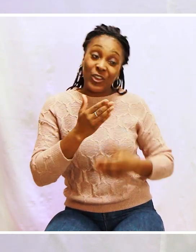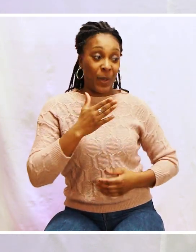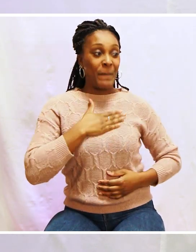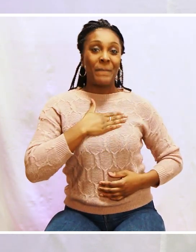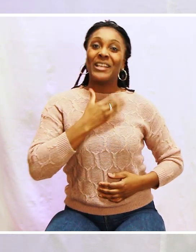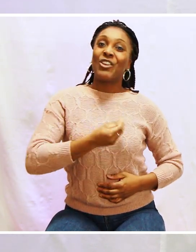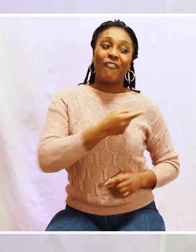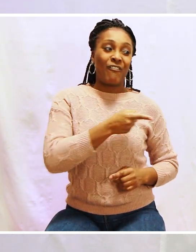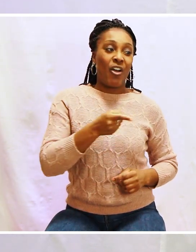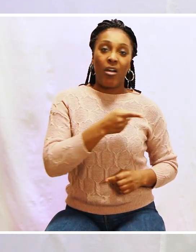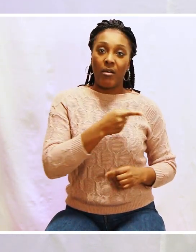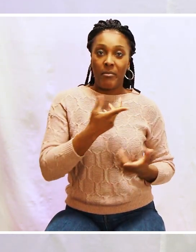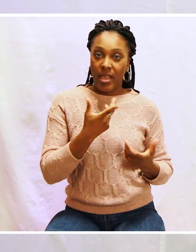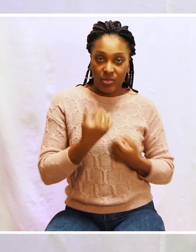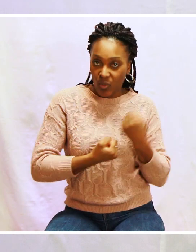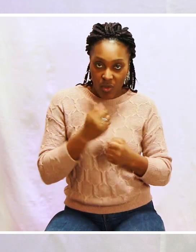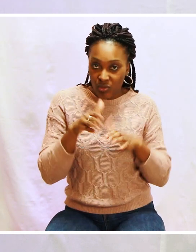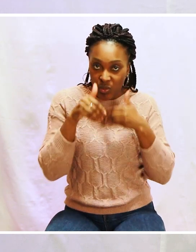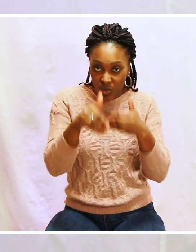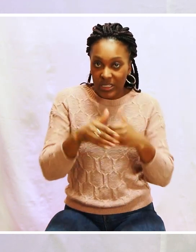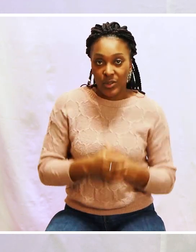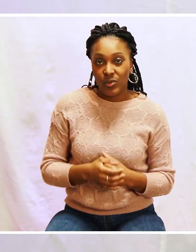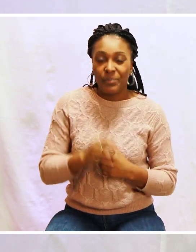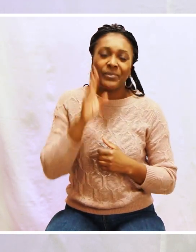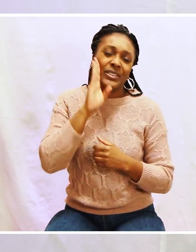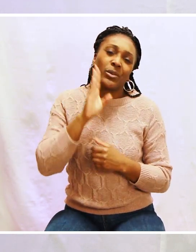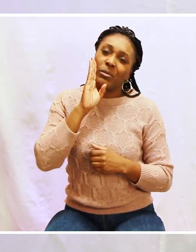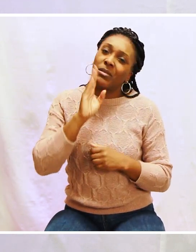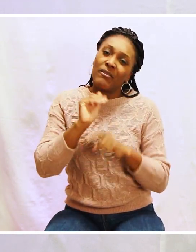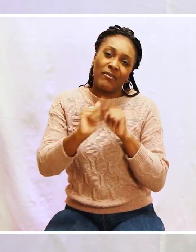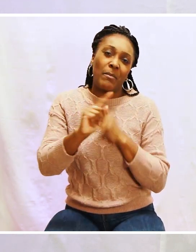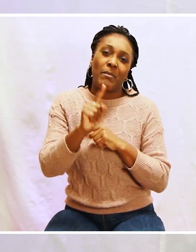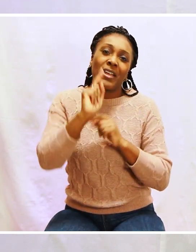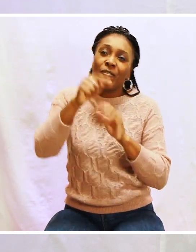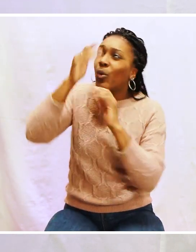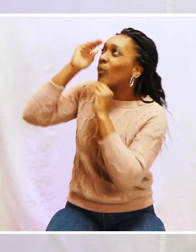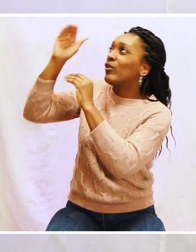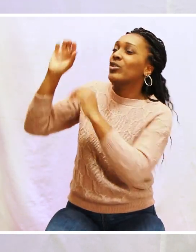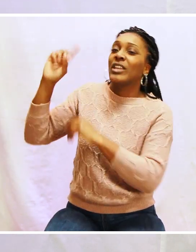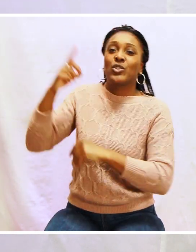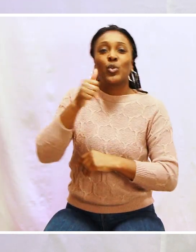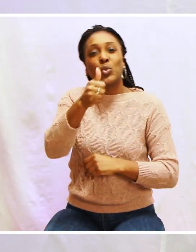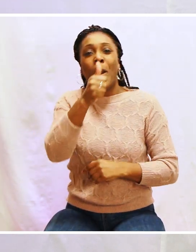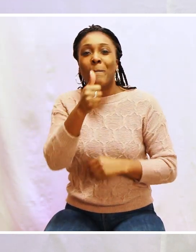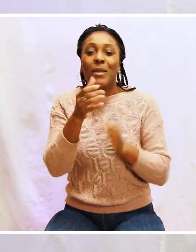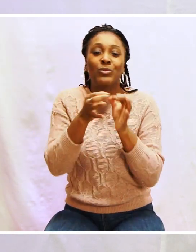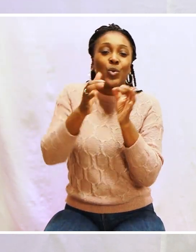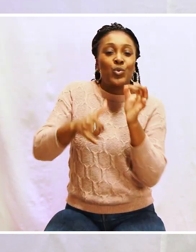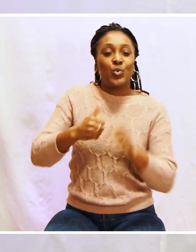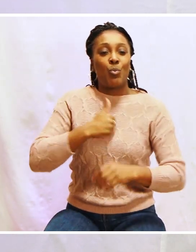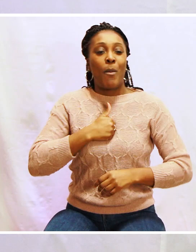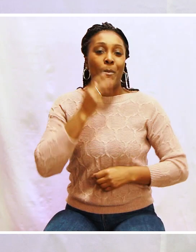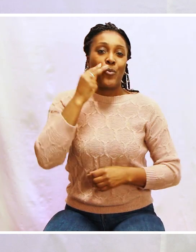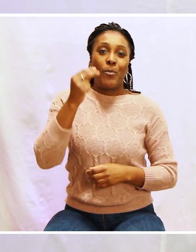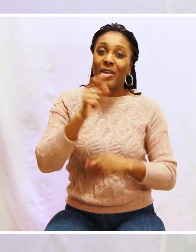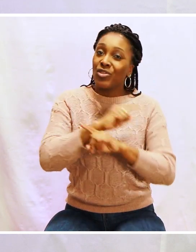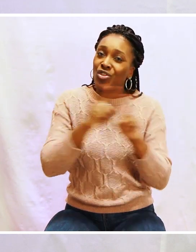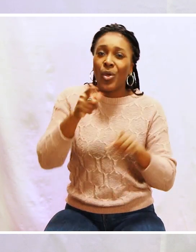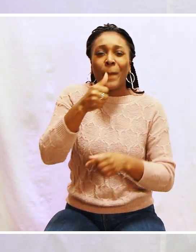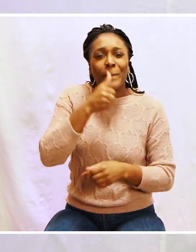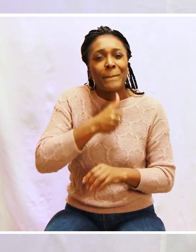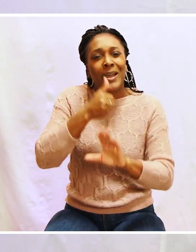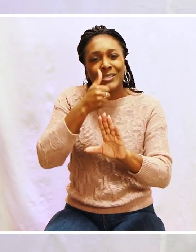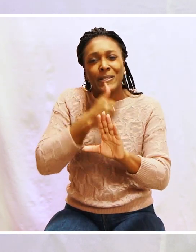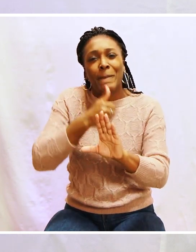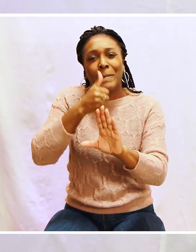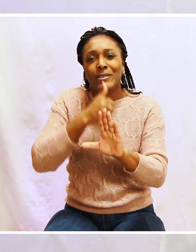aujourd'hui t'avertir de la part de Dieu. Ne pratique pas cette voie-là. Fais confiance à Dieu. Sois patient ou patiente dans ta situation. Dieu